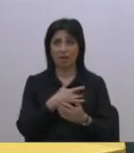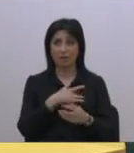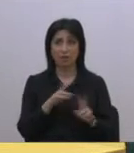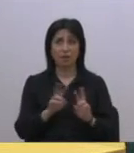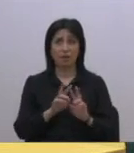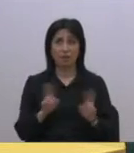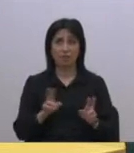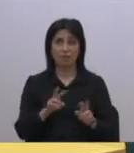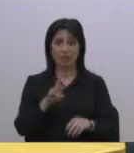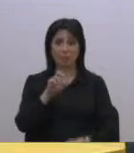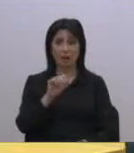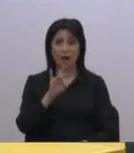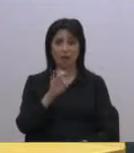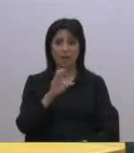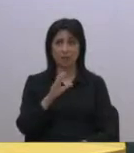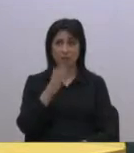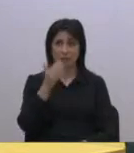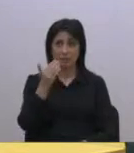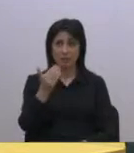ანალოგიური მარქსისტული